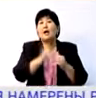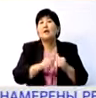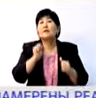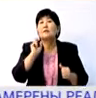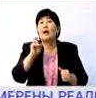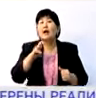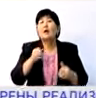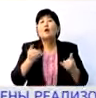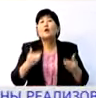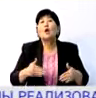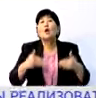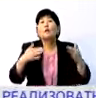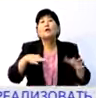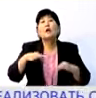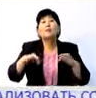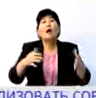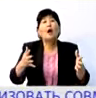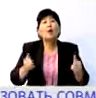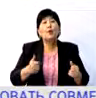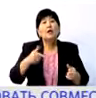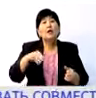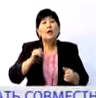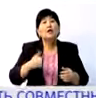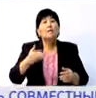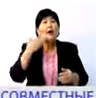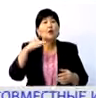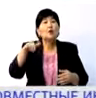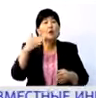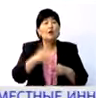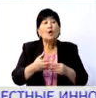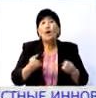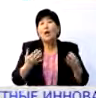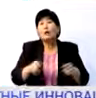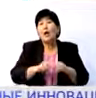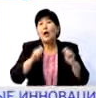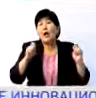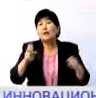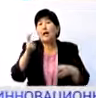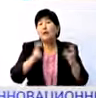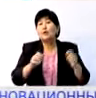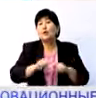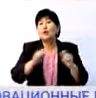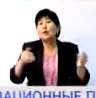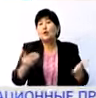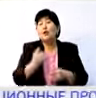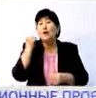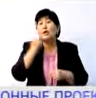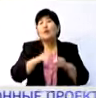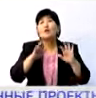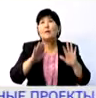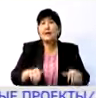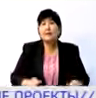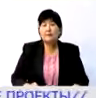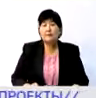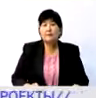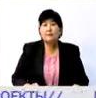акима. Сколько продвинуто проектов, получено грантов и облегченных кредитов, сколько открыто производств и создано новых рабочих мест.